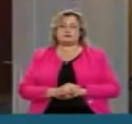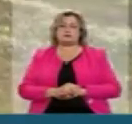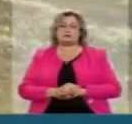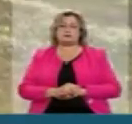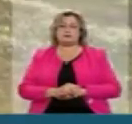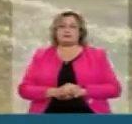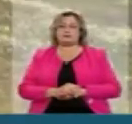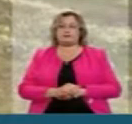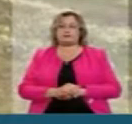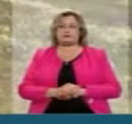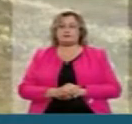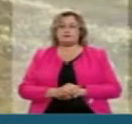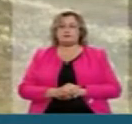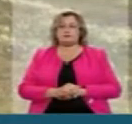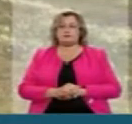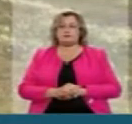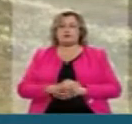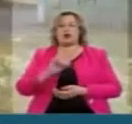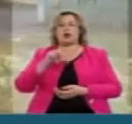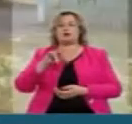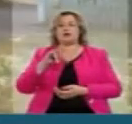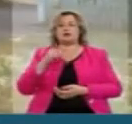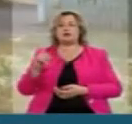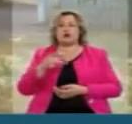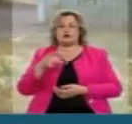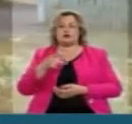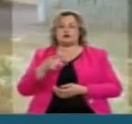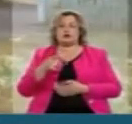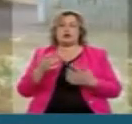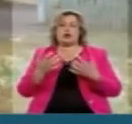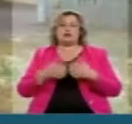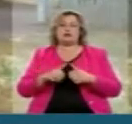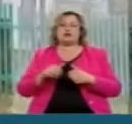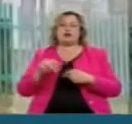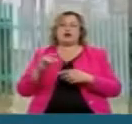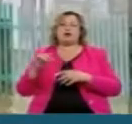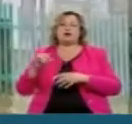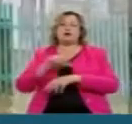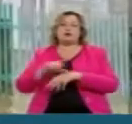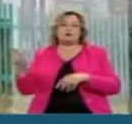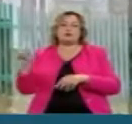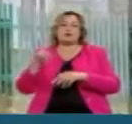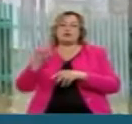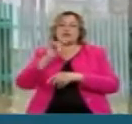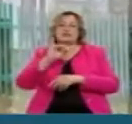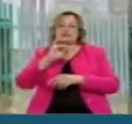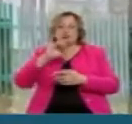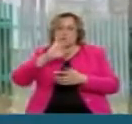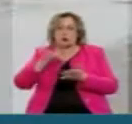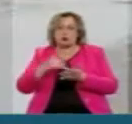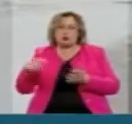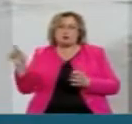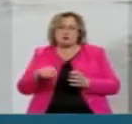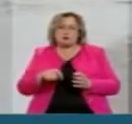пісіретін. Алтынсарин ауданында оңтүстіктен қоныс аударған азаматтар уақыт өткен сайын артып келеді. Өйткені өлкеде жұмысқа орналасу бойынша ешқандай мәселе